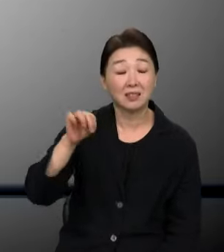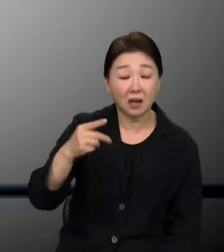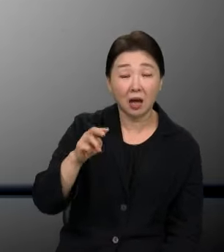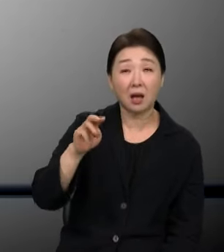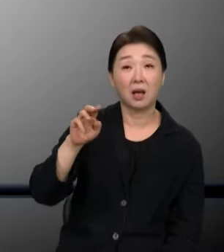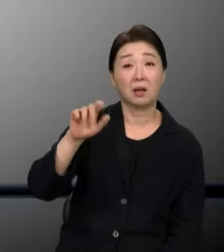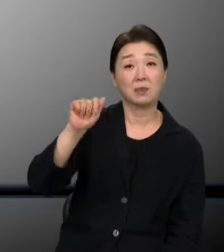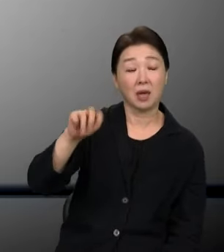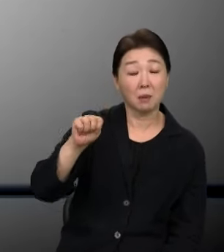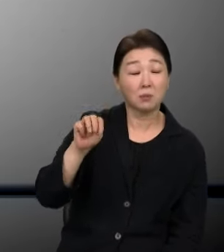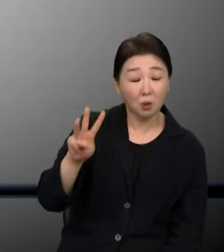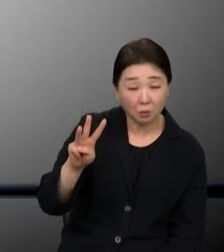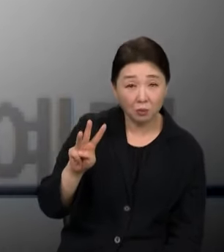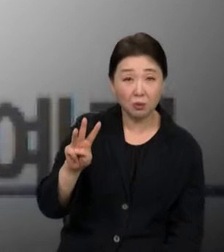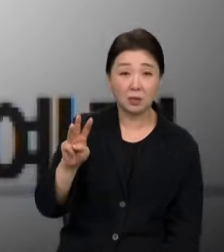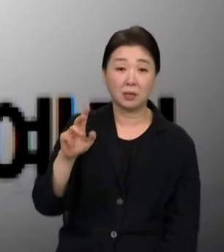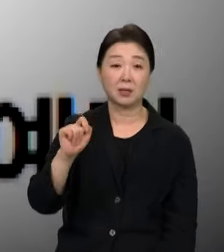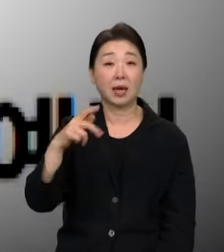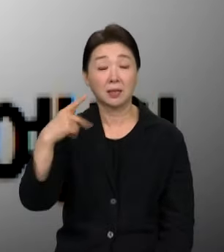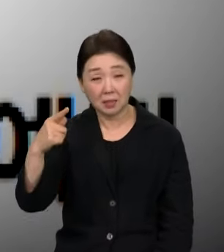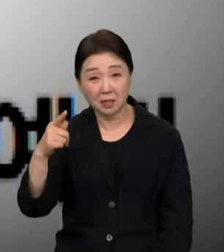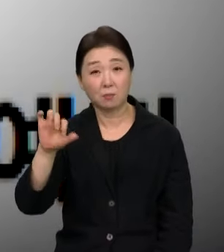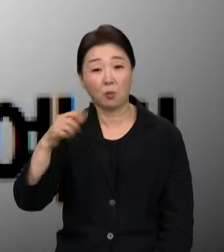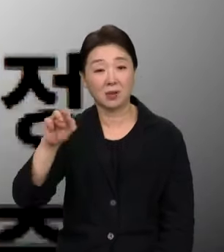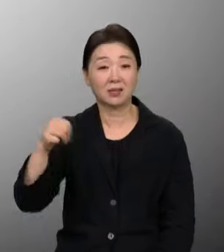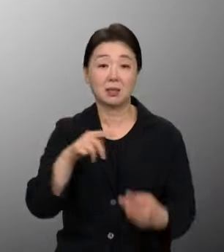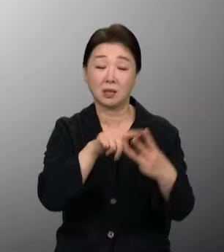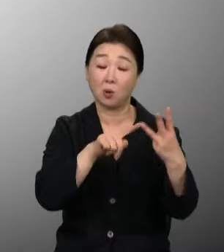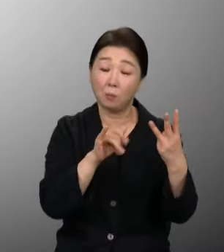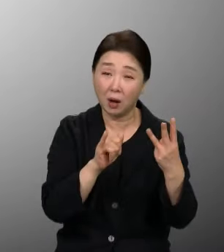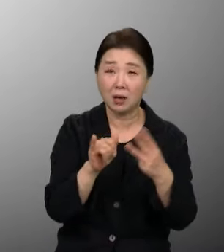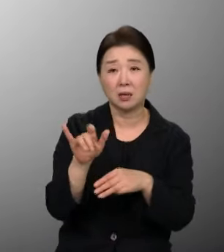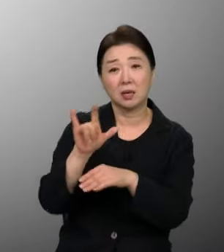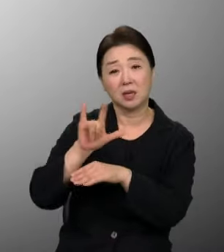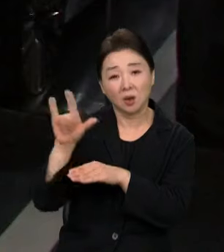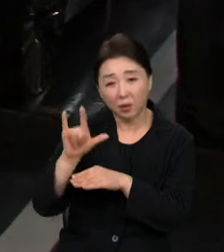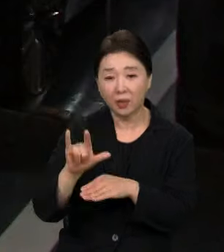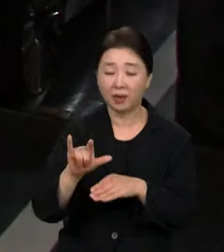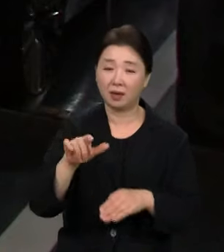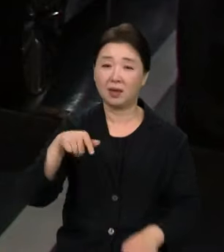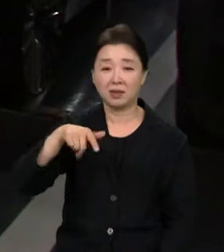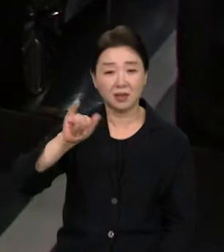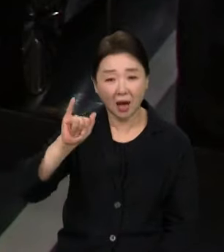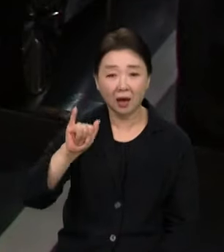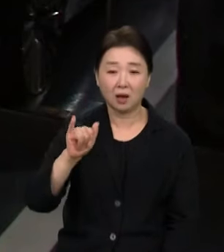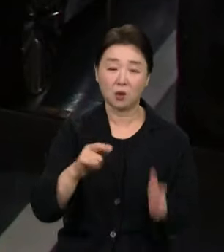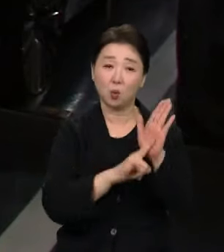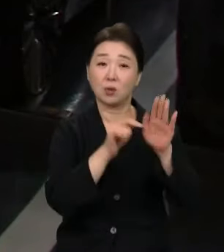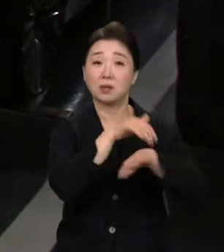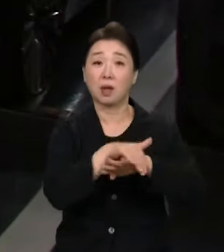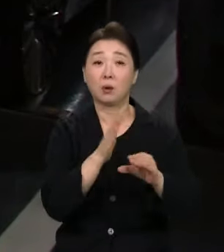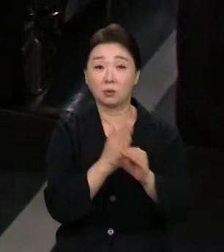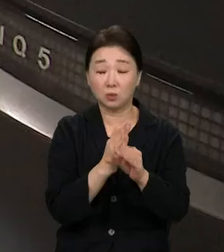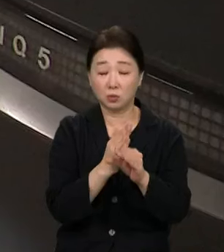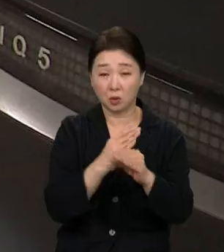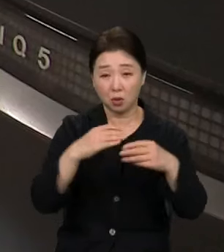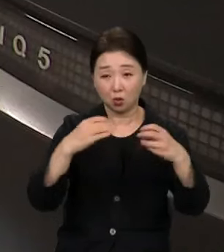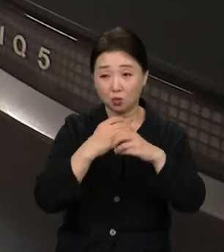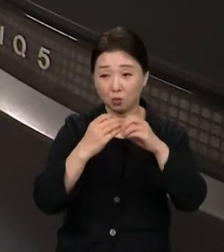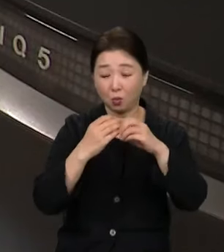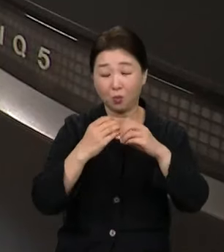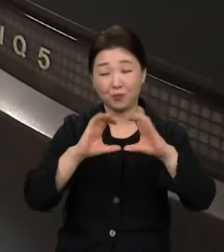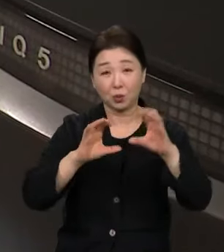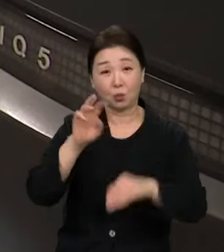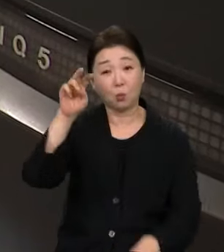KG 모빌리티 등 세 곳뿐입니다. 현대차 기아는 공지 예정입니다. 국토교통부는 내년 2월부터 배터리 정보